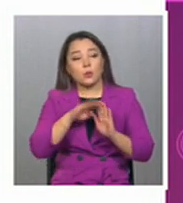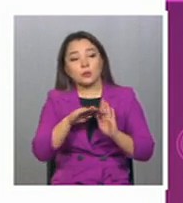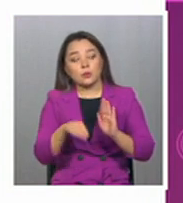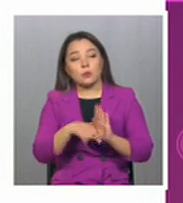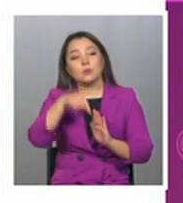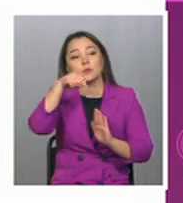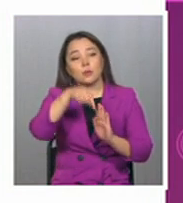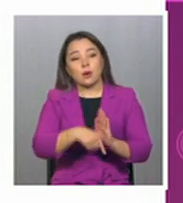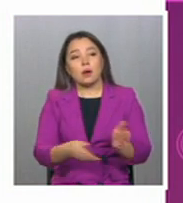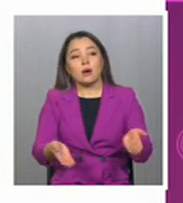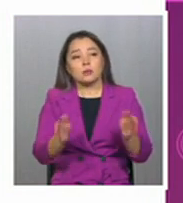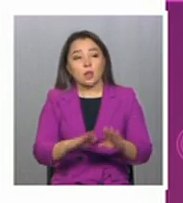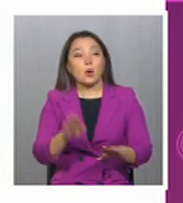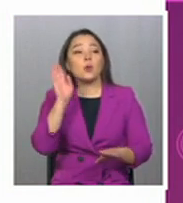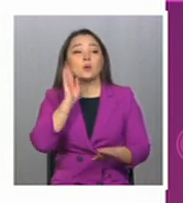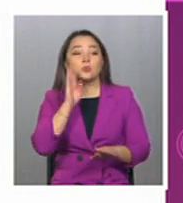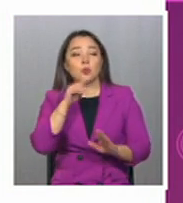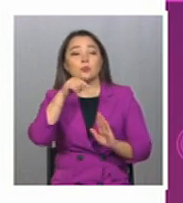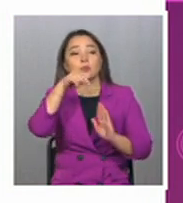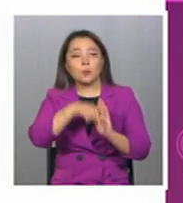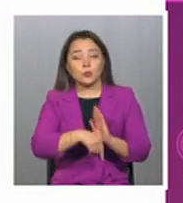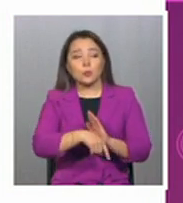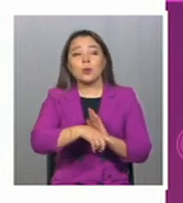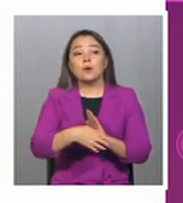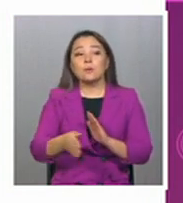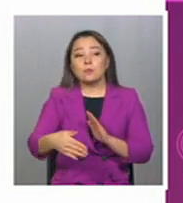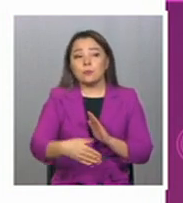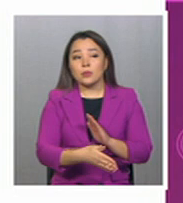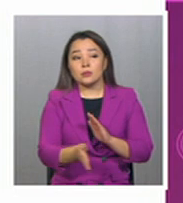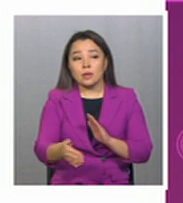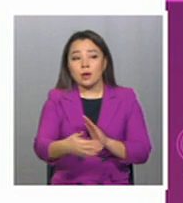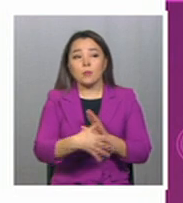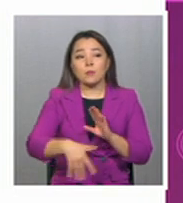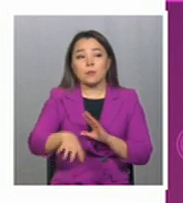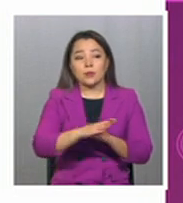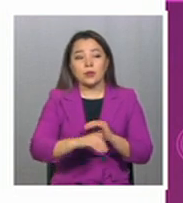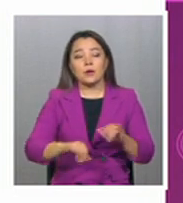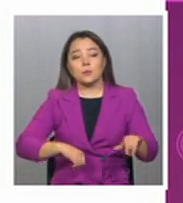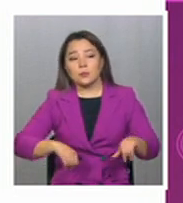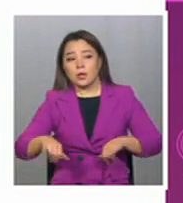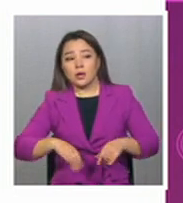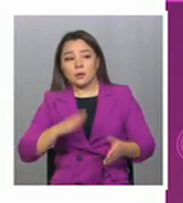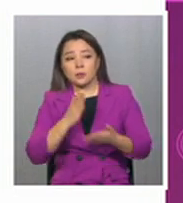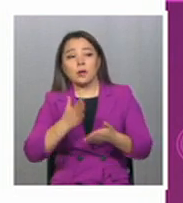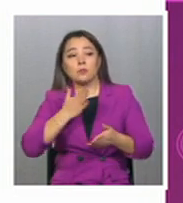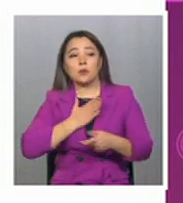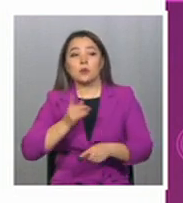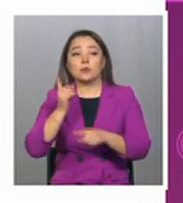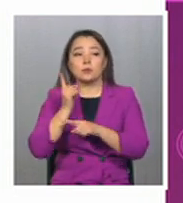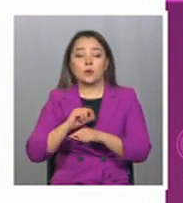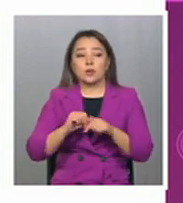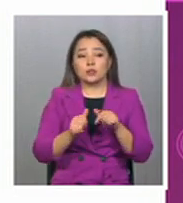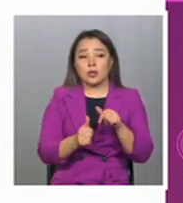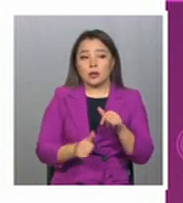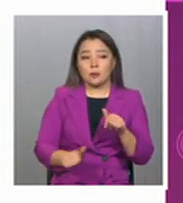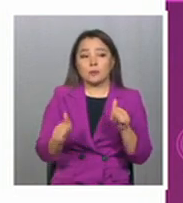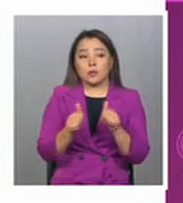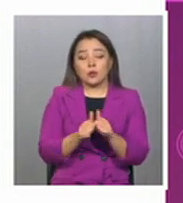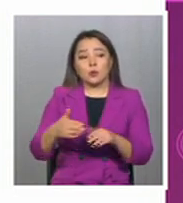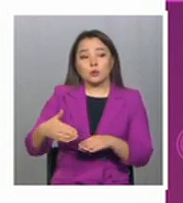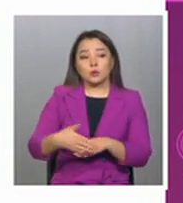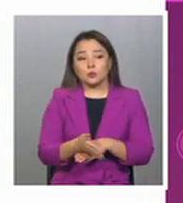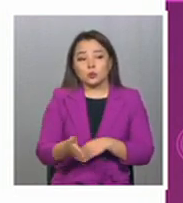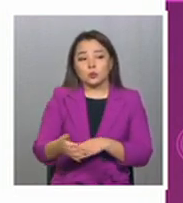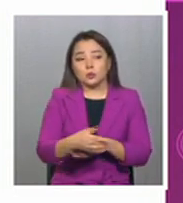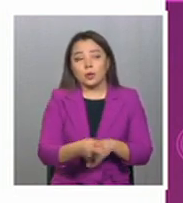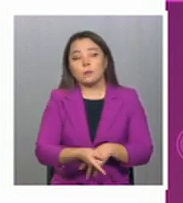ғой. Судың түбін мекендеп, жүр ғой бәрі секеңдеп, мен тосамын жағаға жүзіп келер